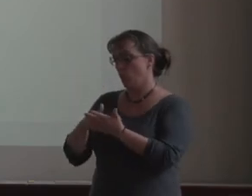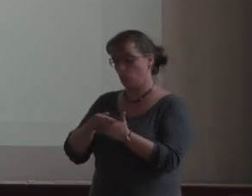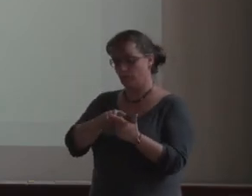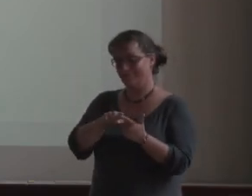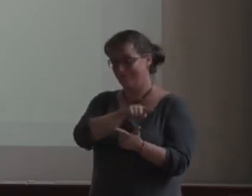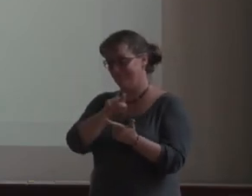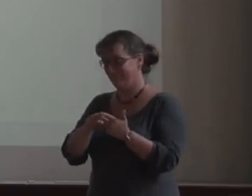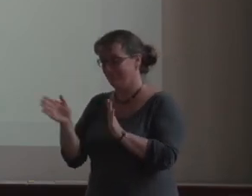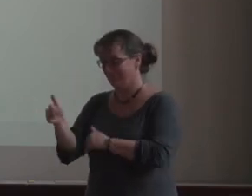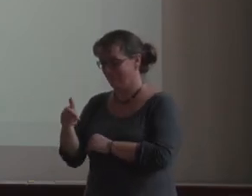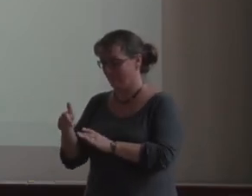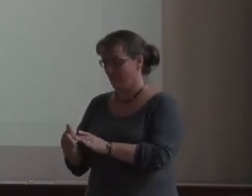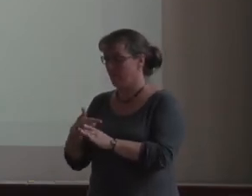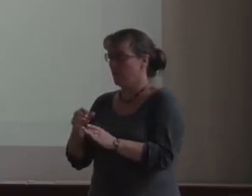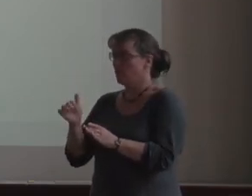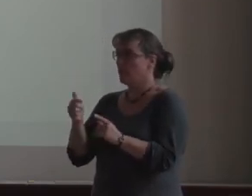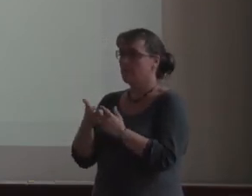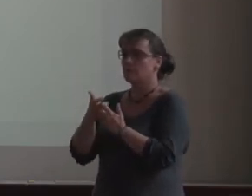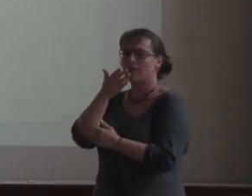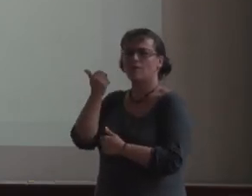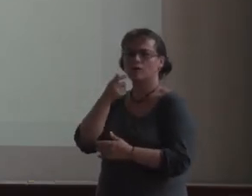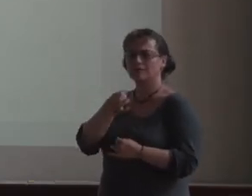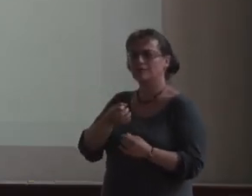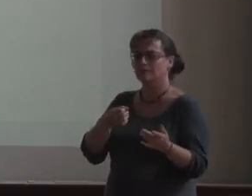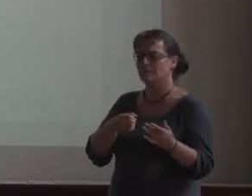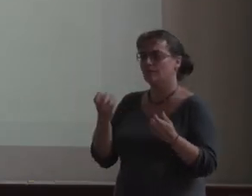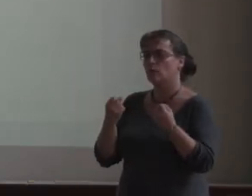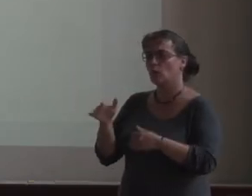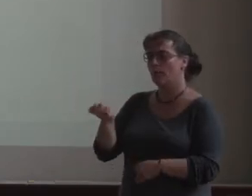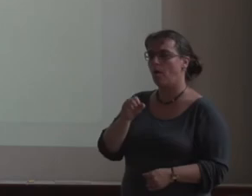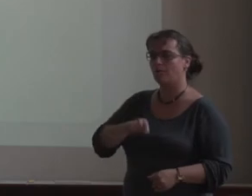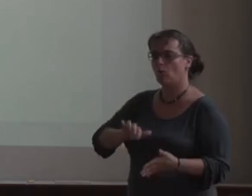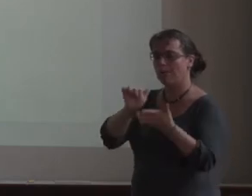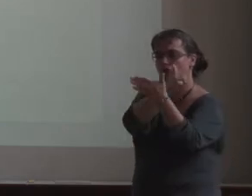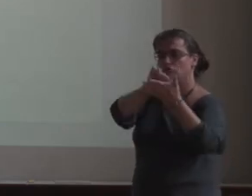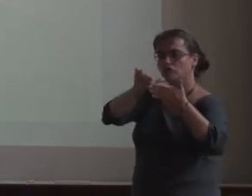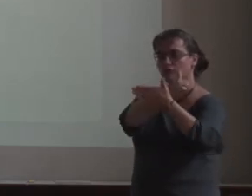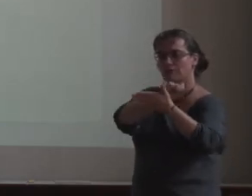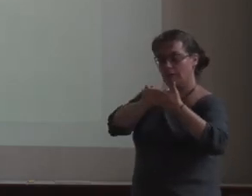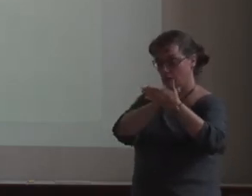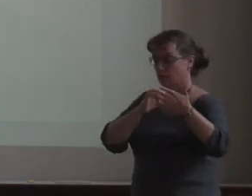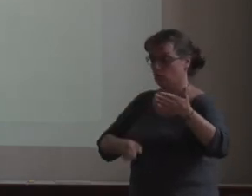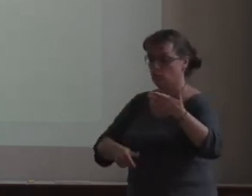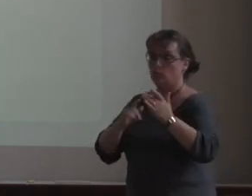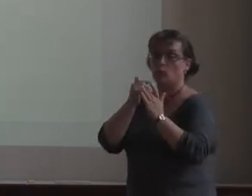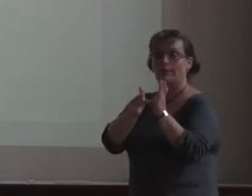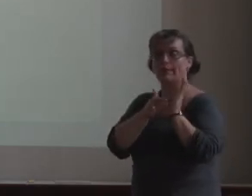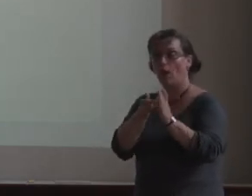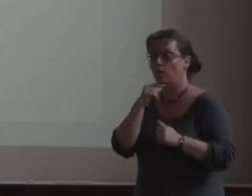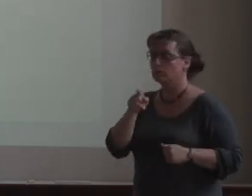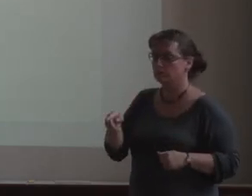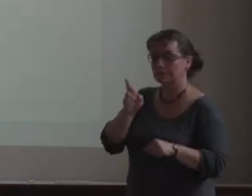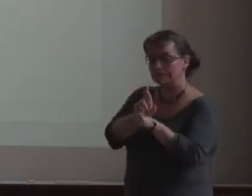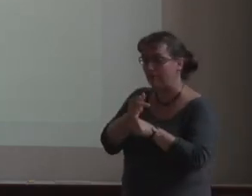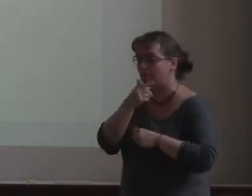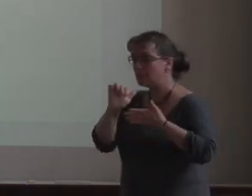d'un lecteur de badge RFID. Donc comme ça, c'est avec ce badge que les clients